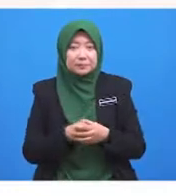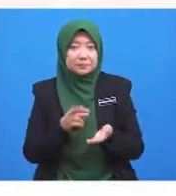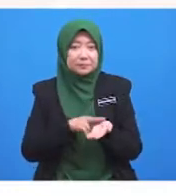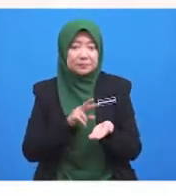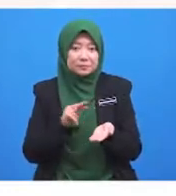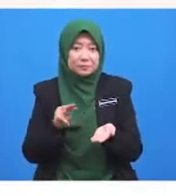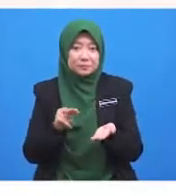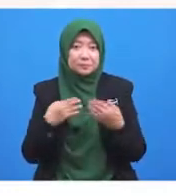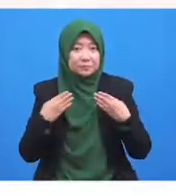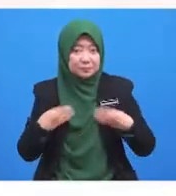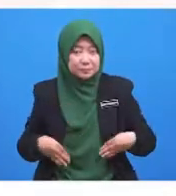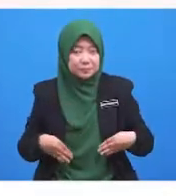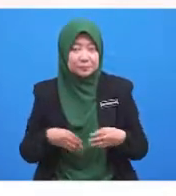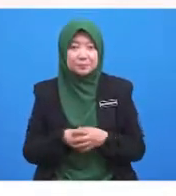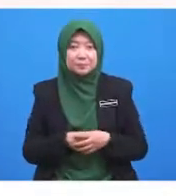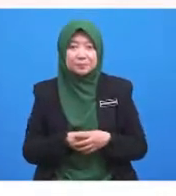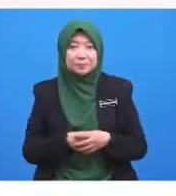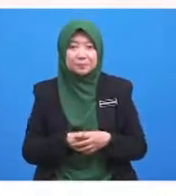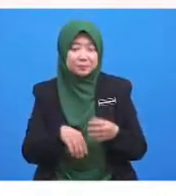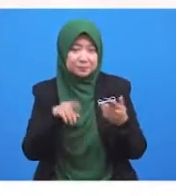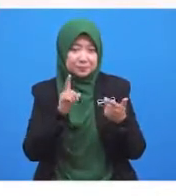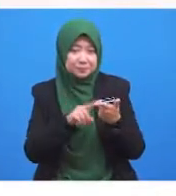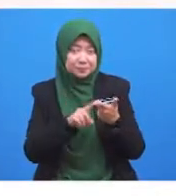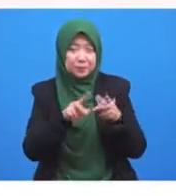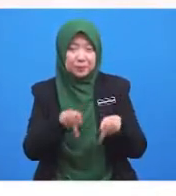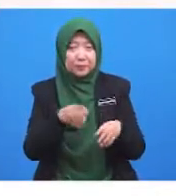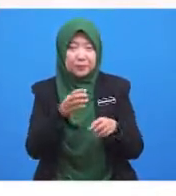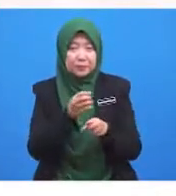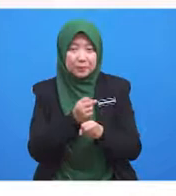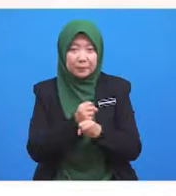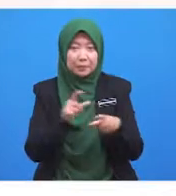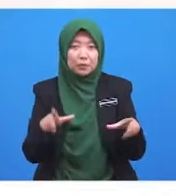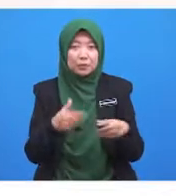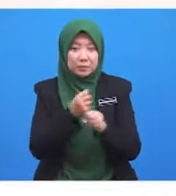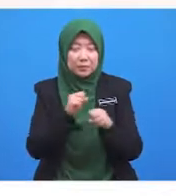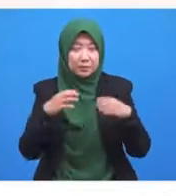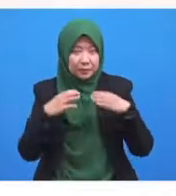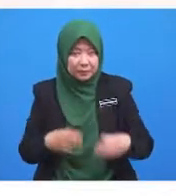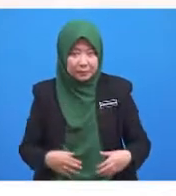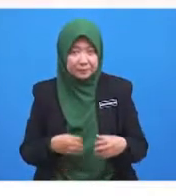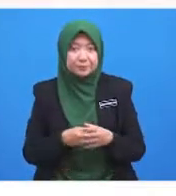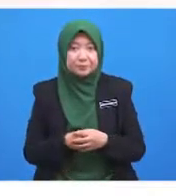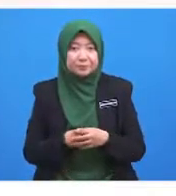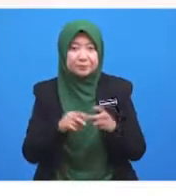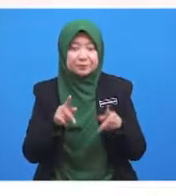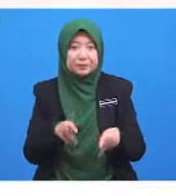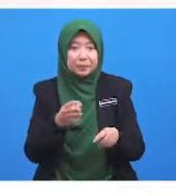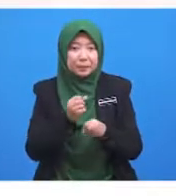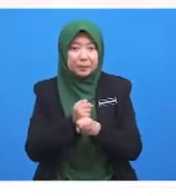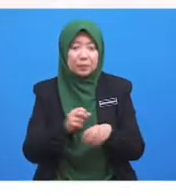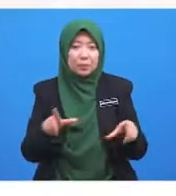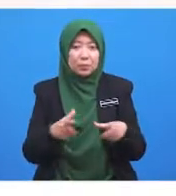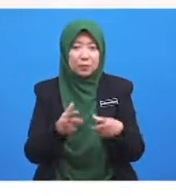elektroterapi. Yang kedua, pelajar dapat melakukan persediaan pelanggan. Yang ketiga, pelajar dapat